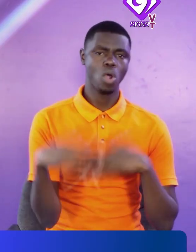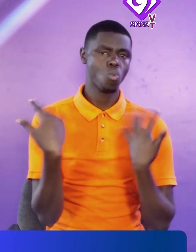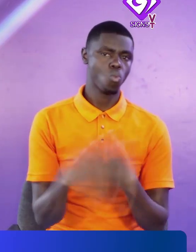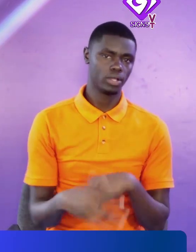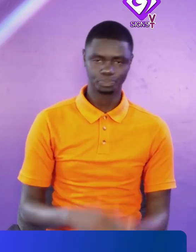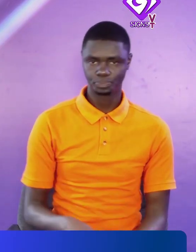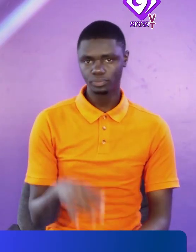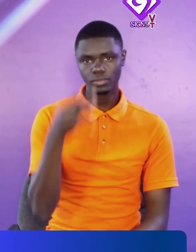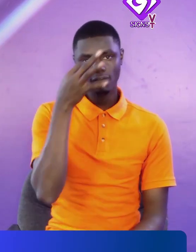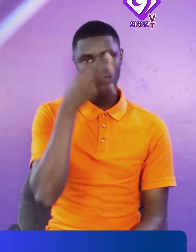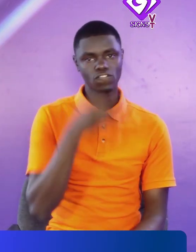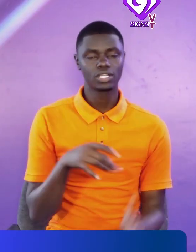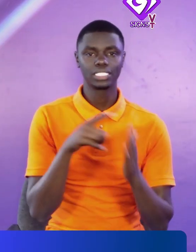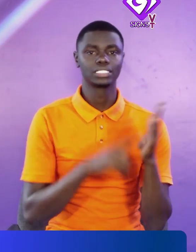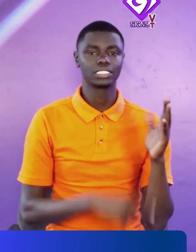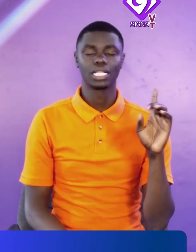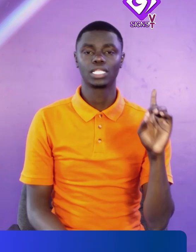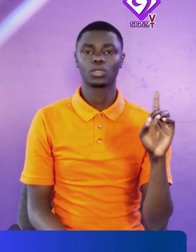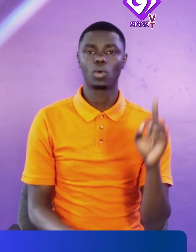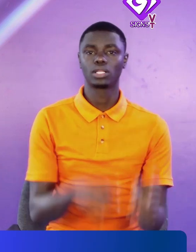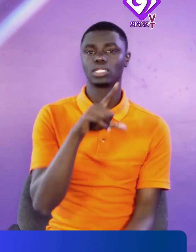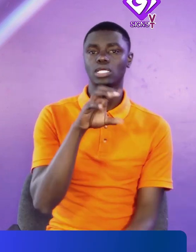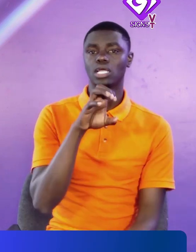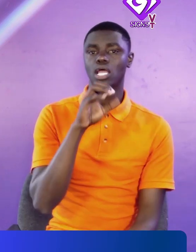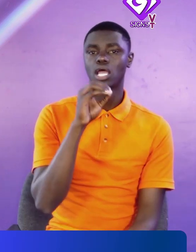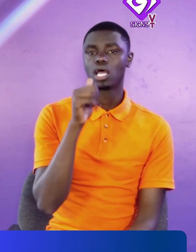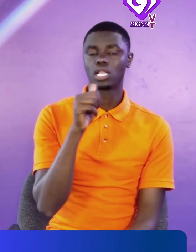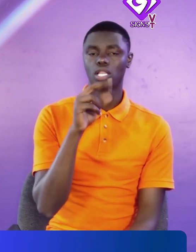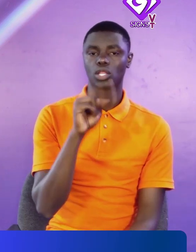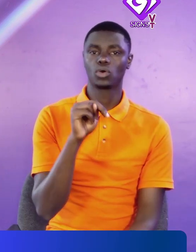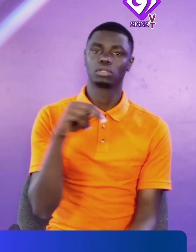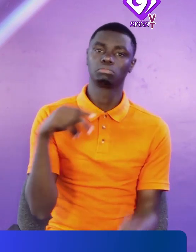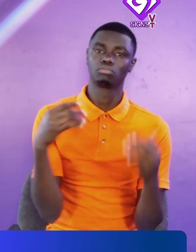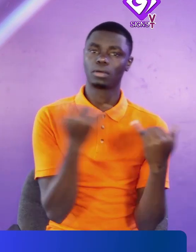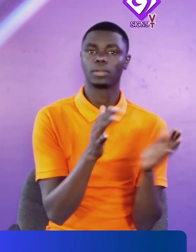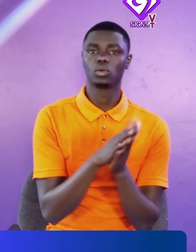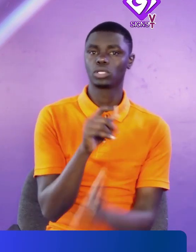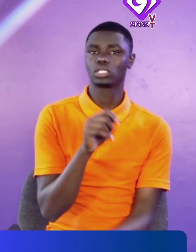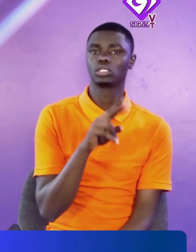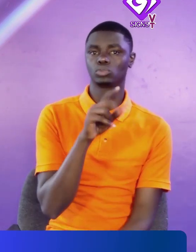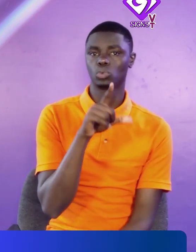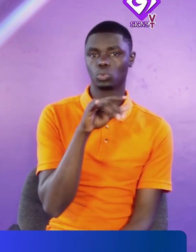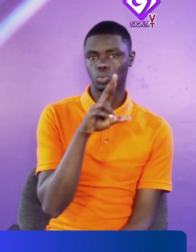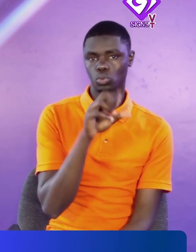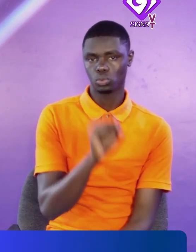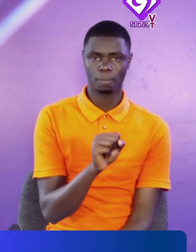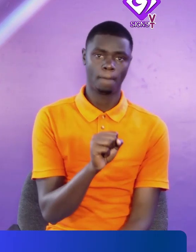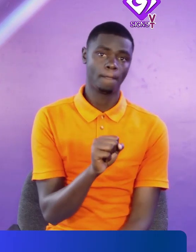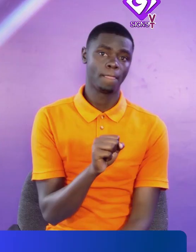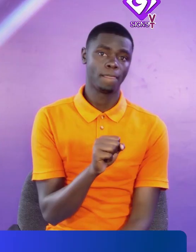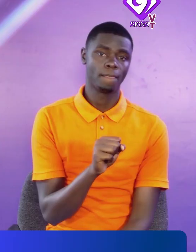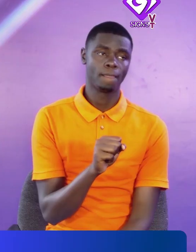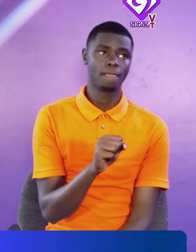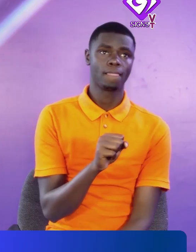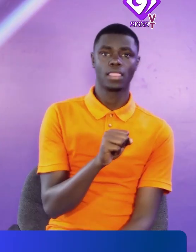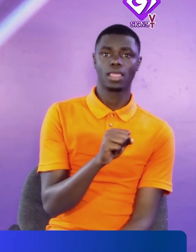1 nchini Ufaransa, Lyon atacheza na Toulouse. Hebu imagine Lyon ilikuwa imeshushwa daraja, yani ilikuwa